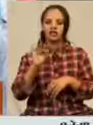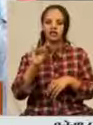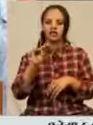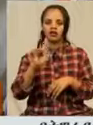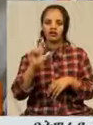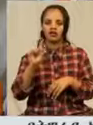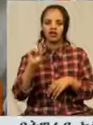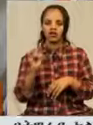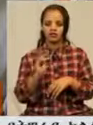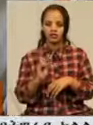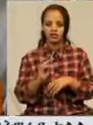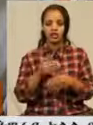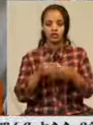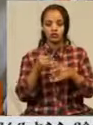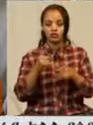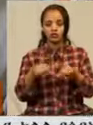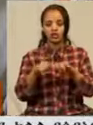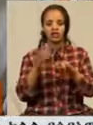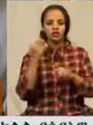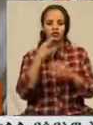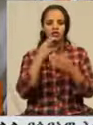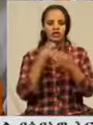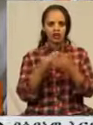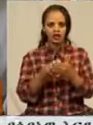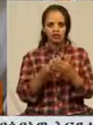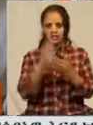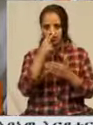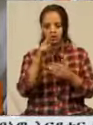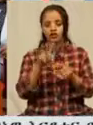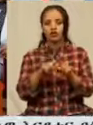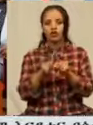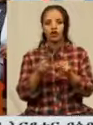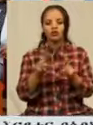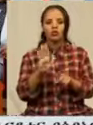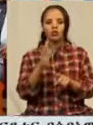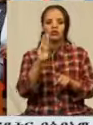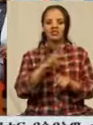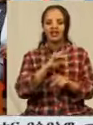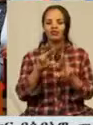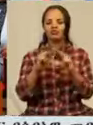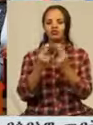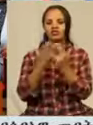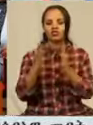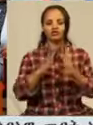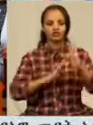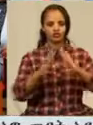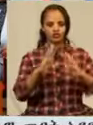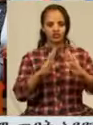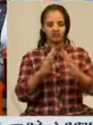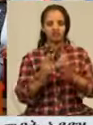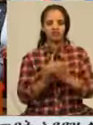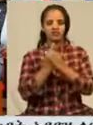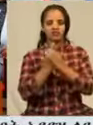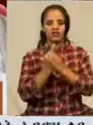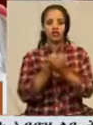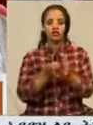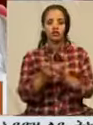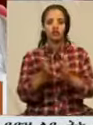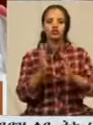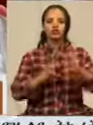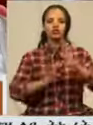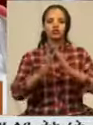ዓመታት ወዲህ ዞኑ የነበረውን መልካም ገጽታ የሚያጎድፉ የተለያዩ የጎሰኝነትና ቡድንተኝነት ችግሮች መከሰታቸውን ገልጸው